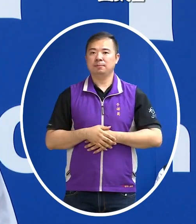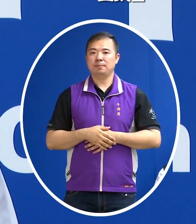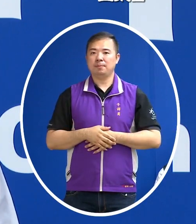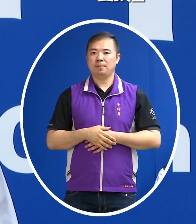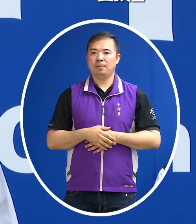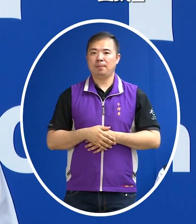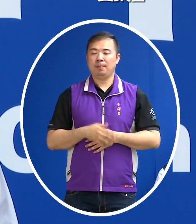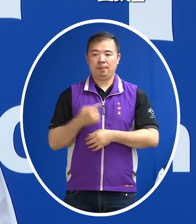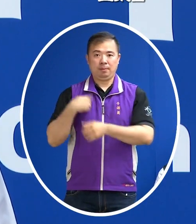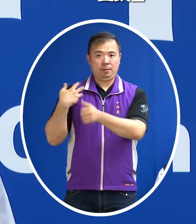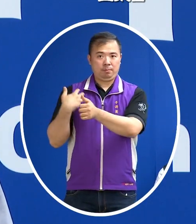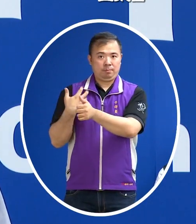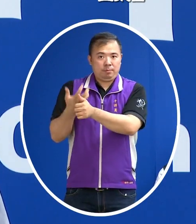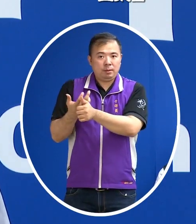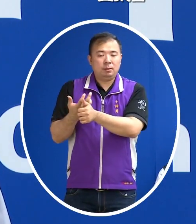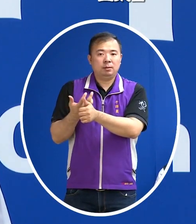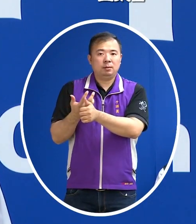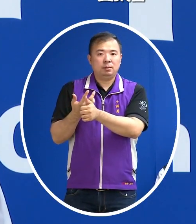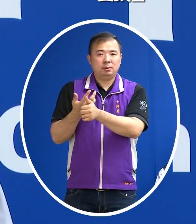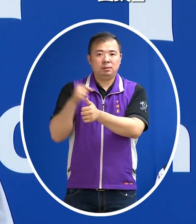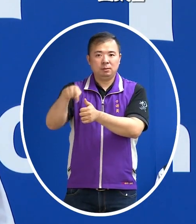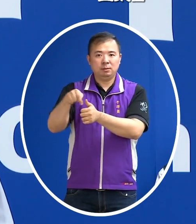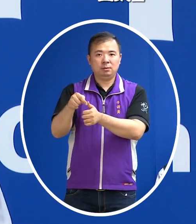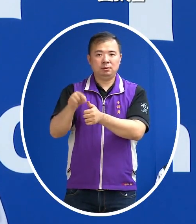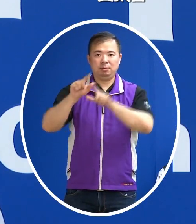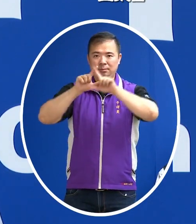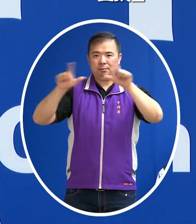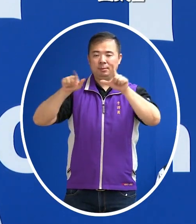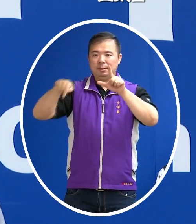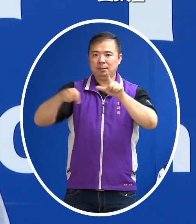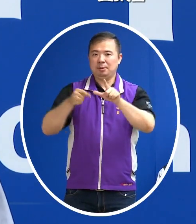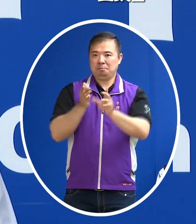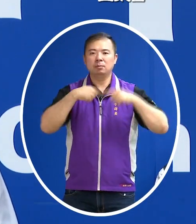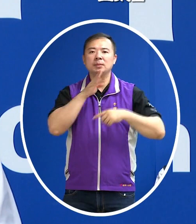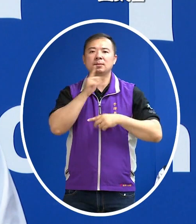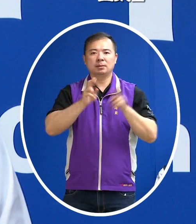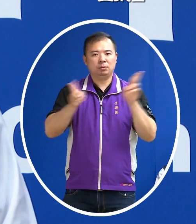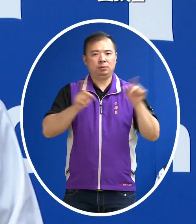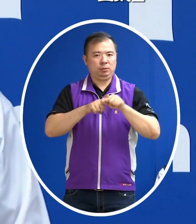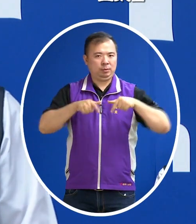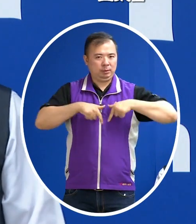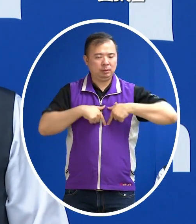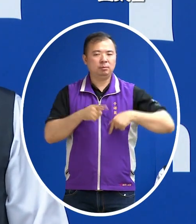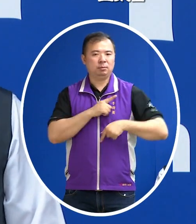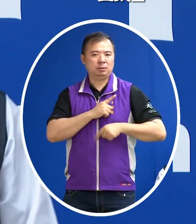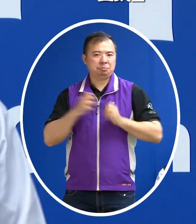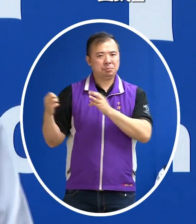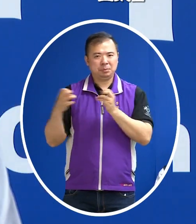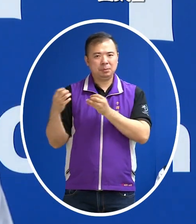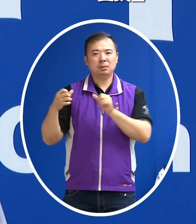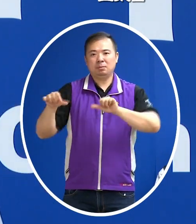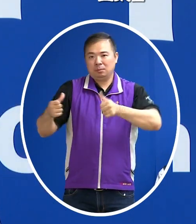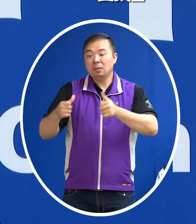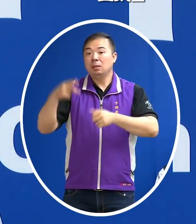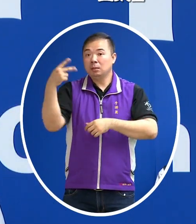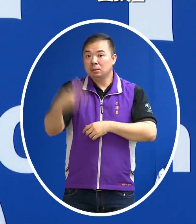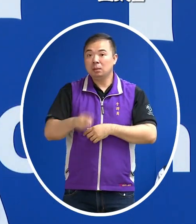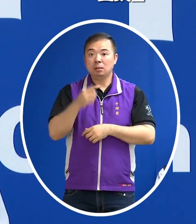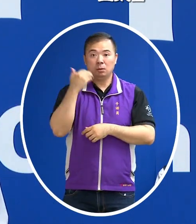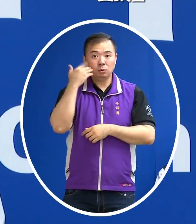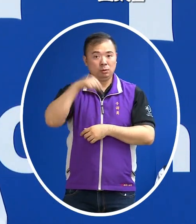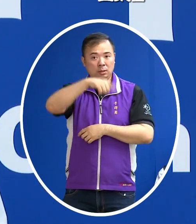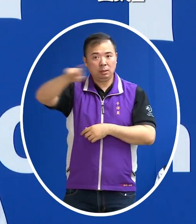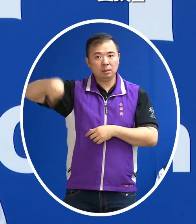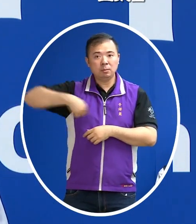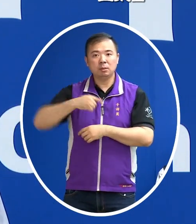输，总共有44部的大中巴士，然后再请人员回去。他们回到家，回到他们住的地方的时候，是